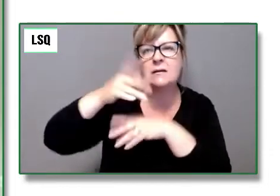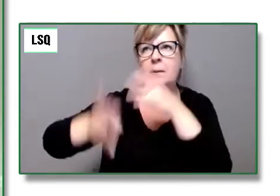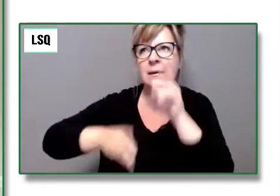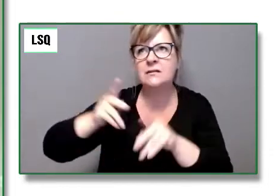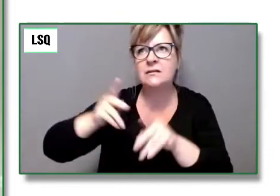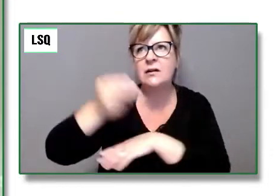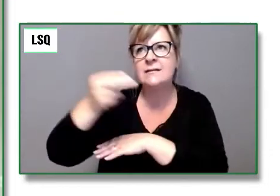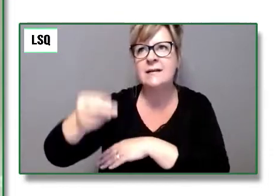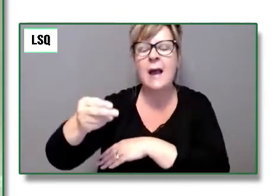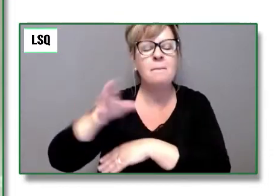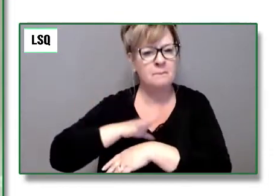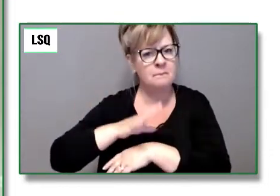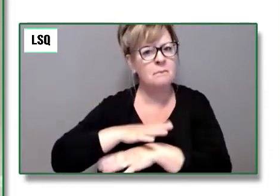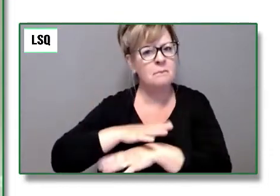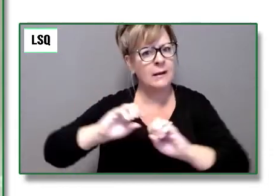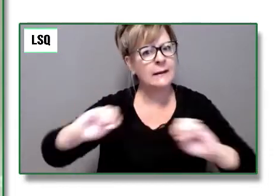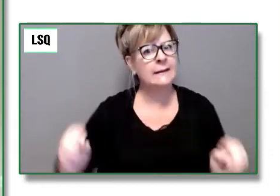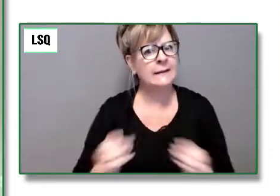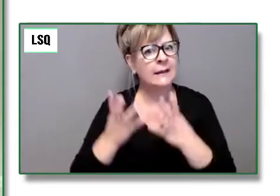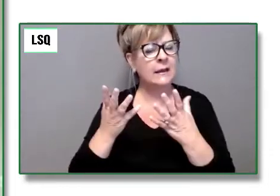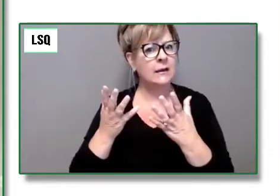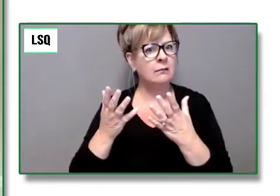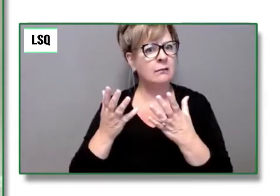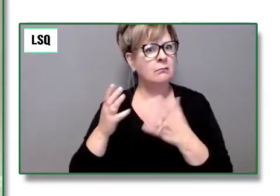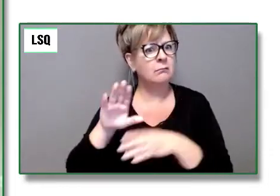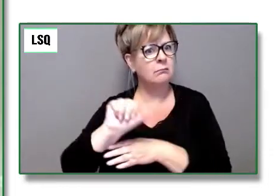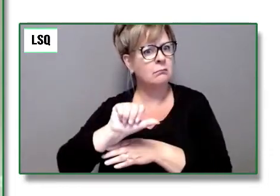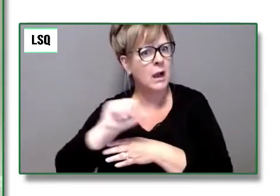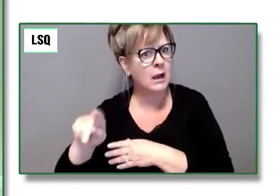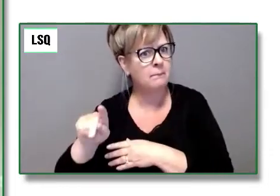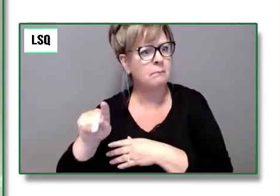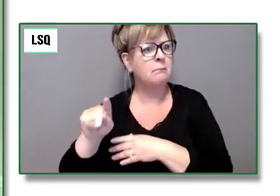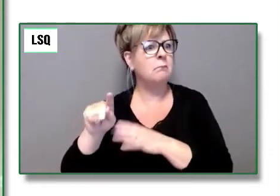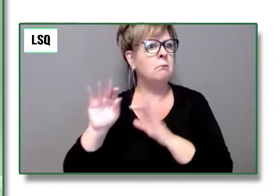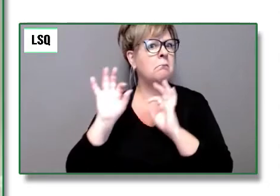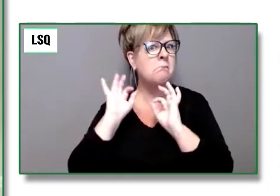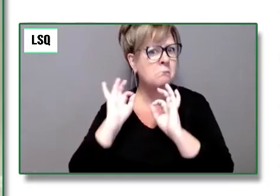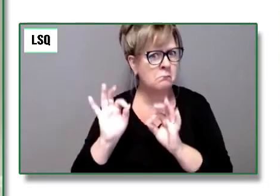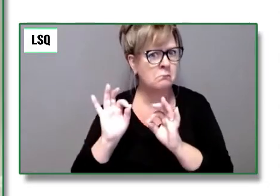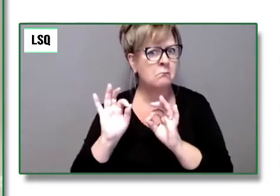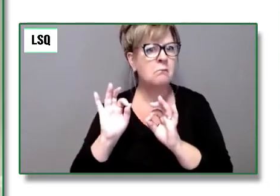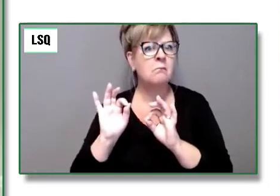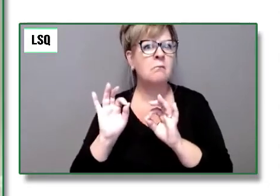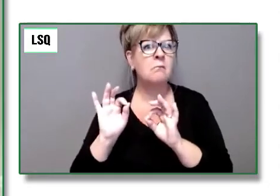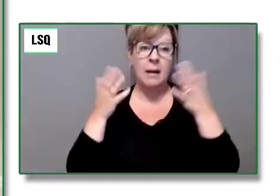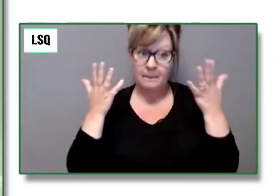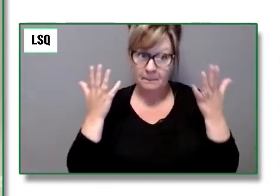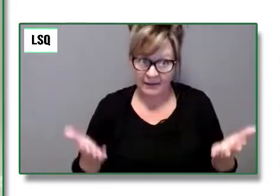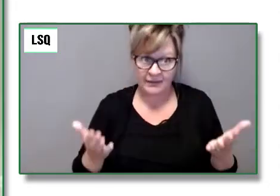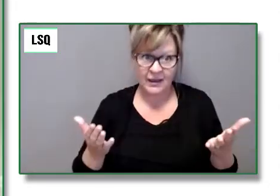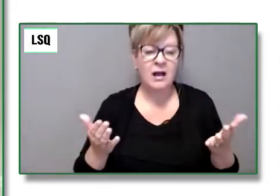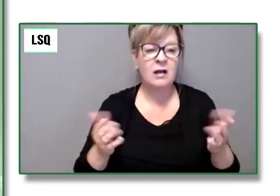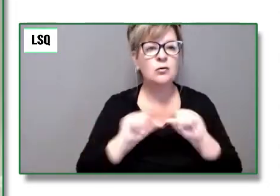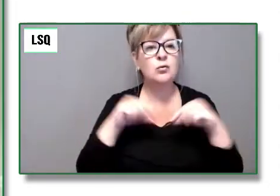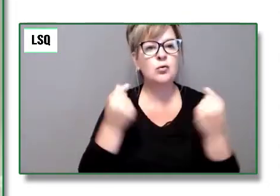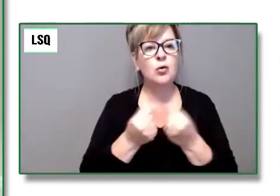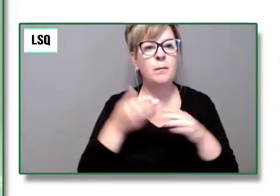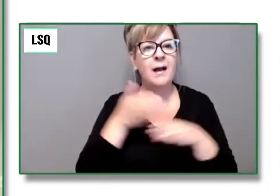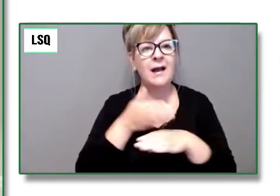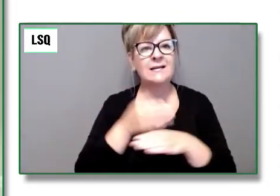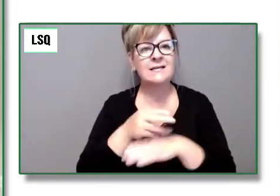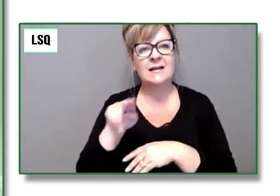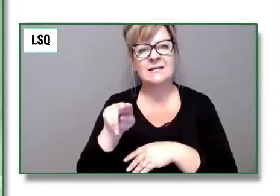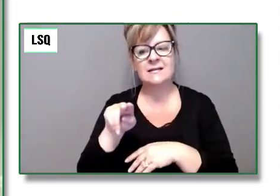avec Access Now, j'ai eu des occasions remarquables d'apprendre de tant de personnes